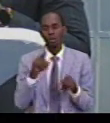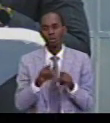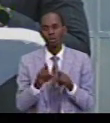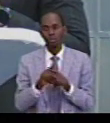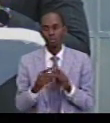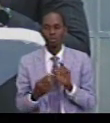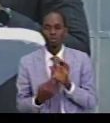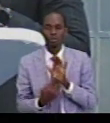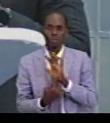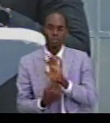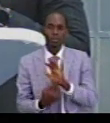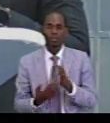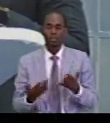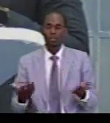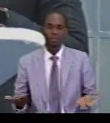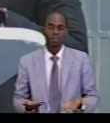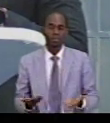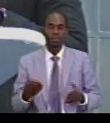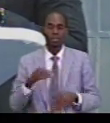sœur